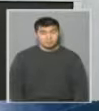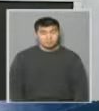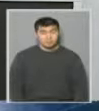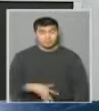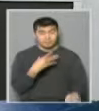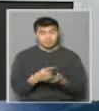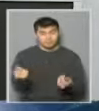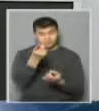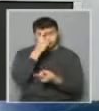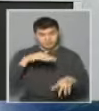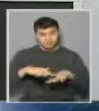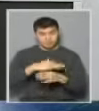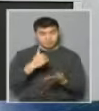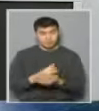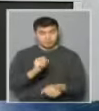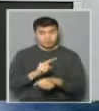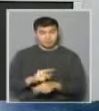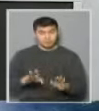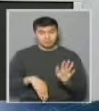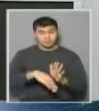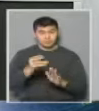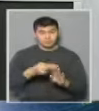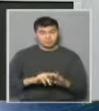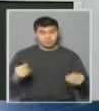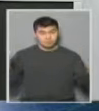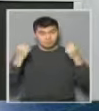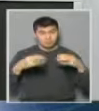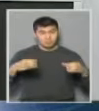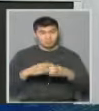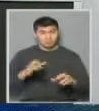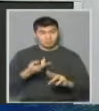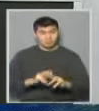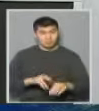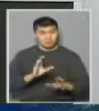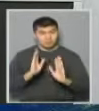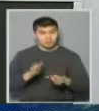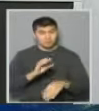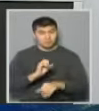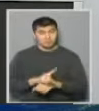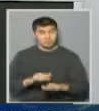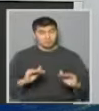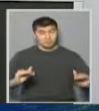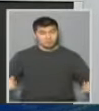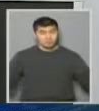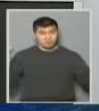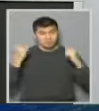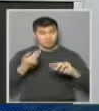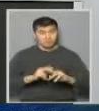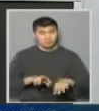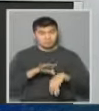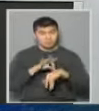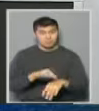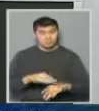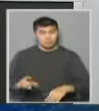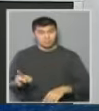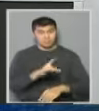В своем послании глава государства поручил оптимизировать средства спортивных клубов и направить их для развития детского спорта. Эти работы проводились и